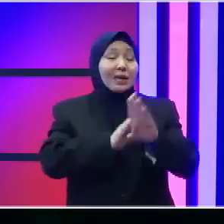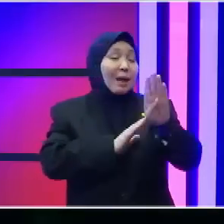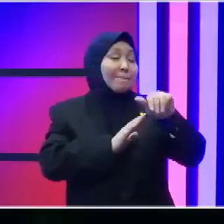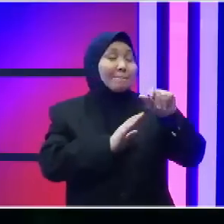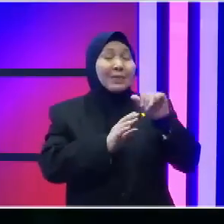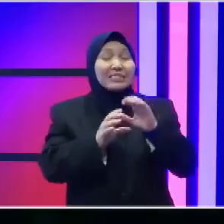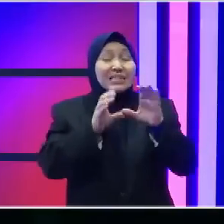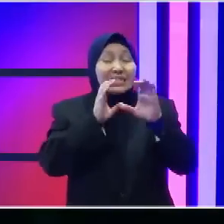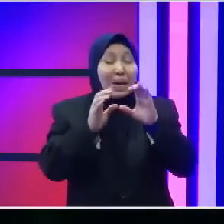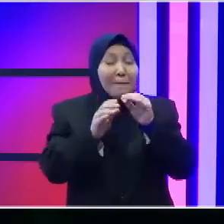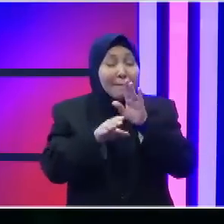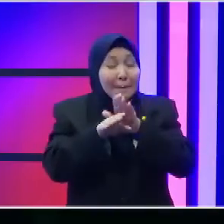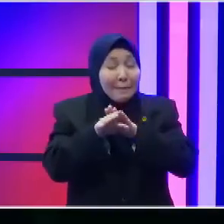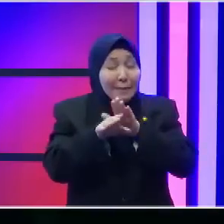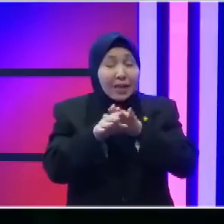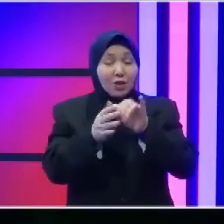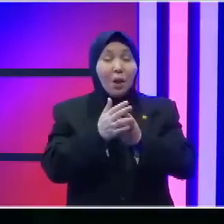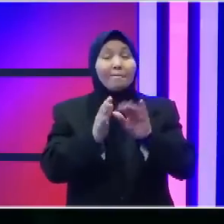itu adalah berbisik